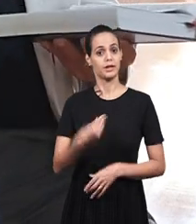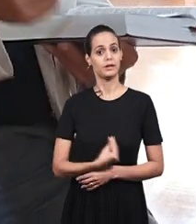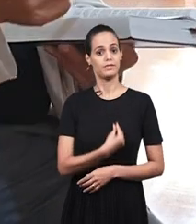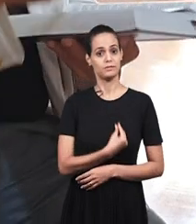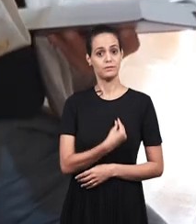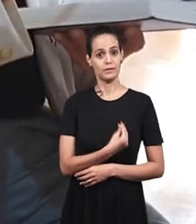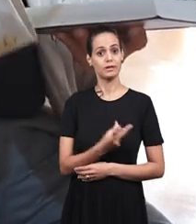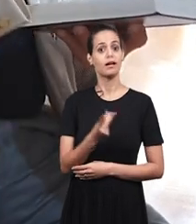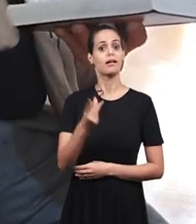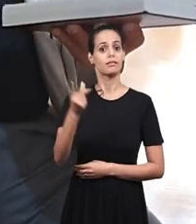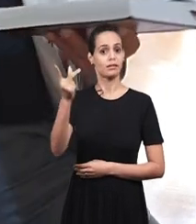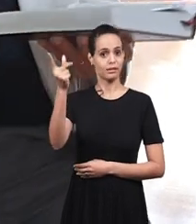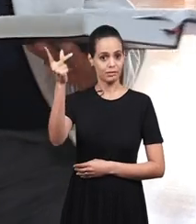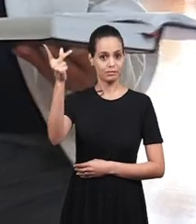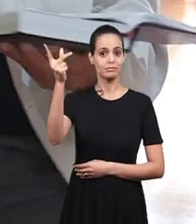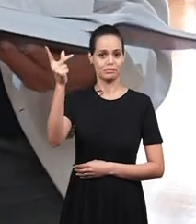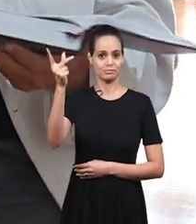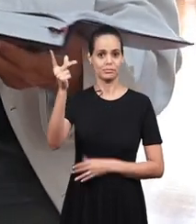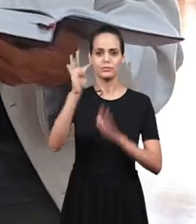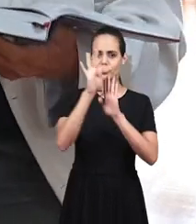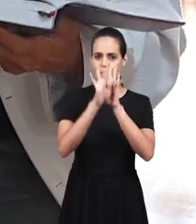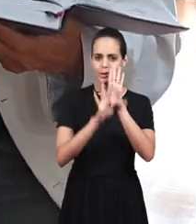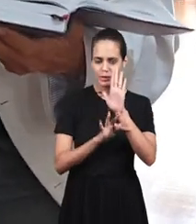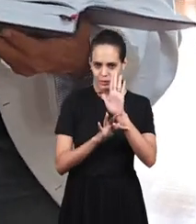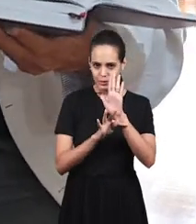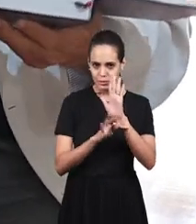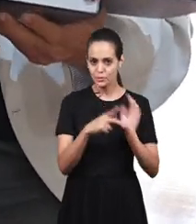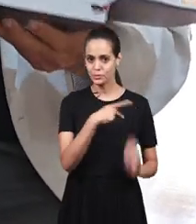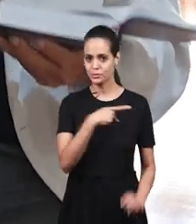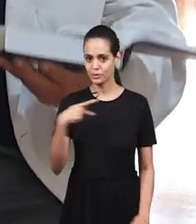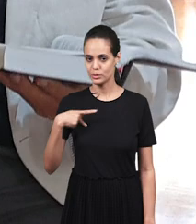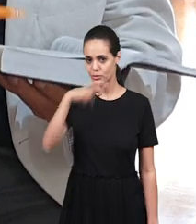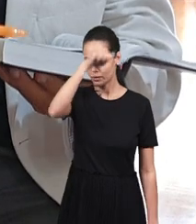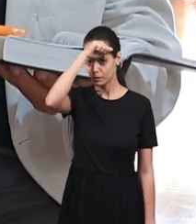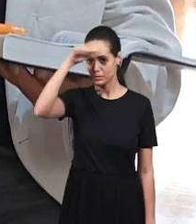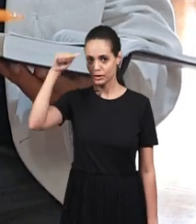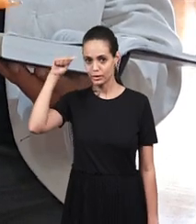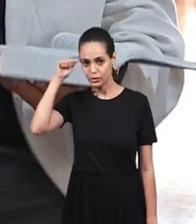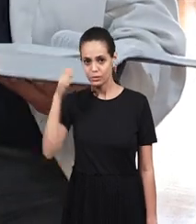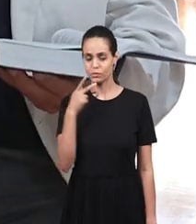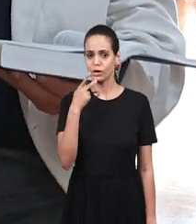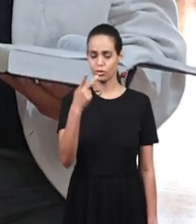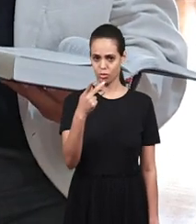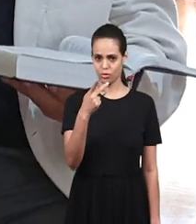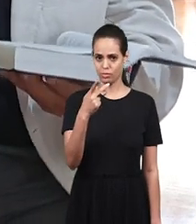vie et que vous l'ayez en abondance. C'est le texte que le pasteur Amadeo a cité.